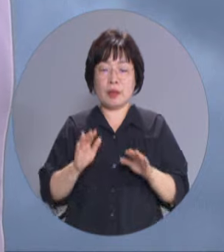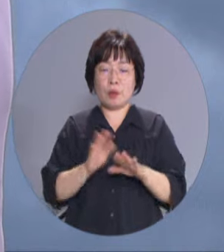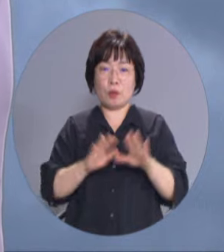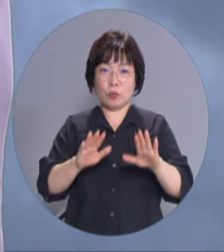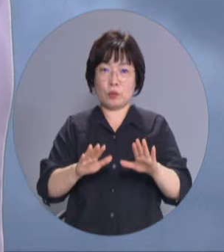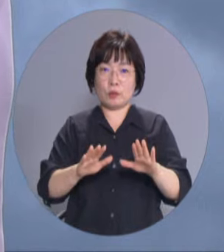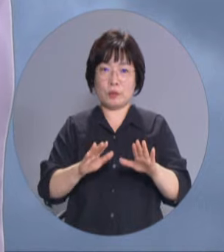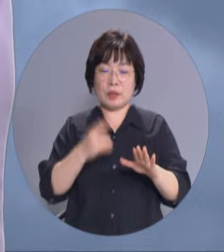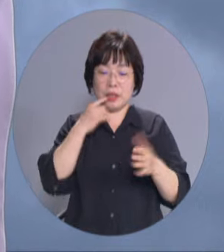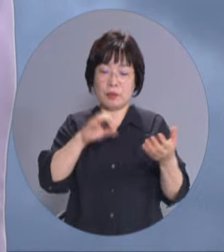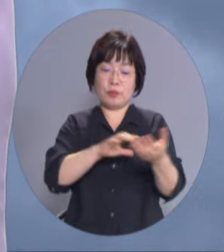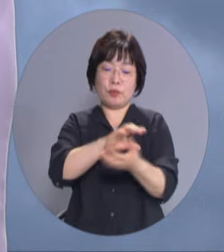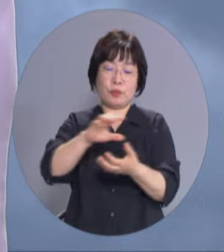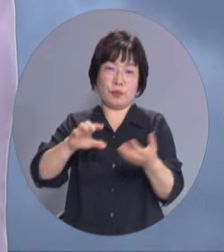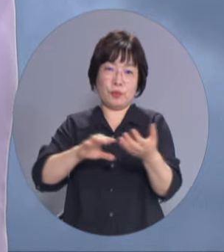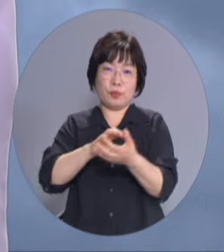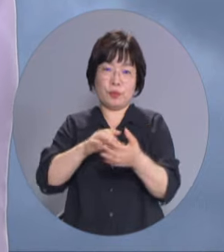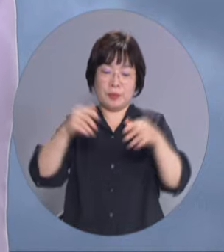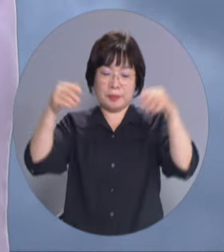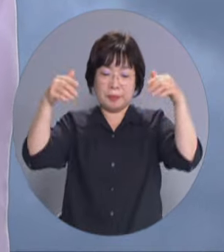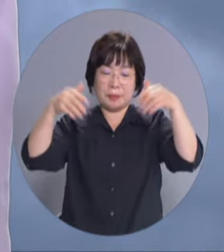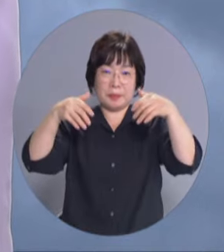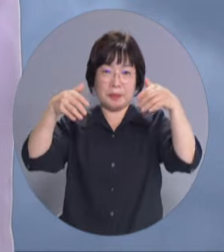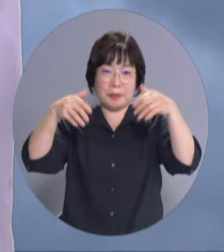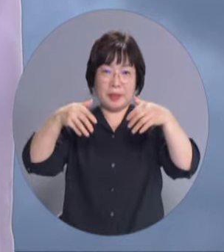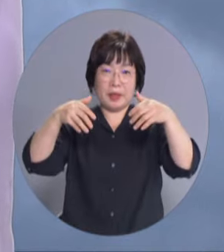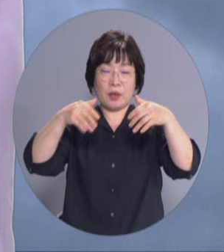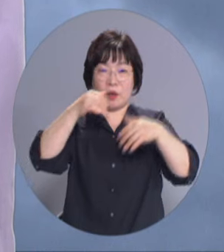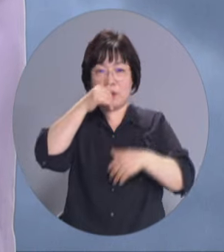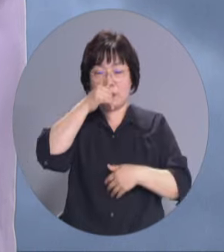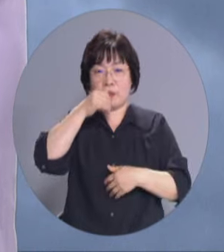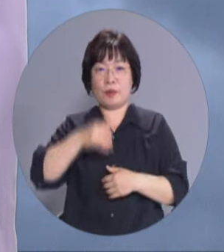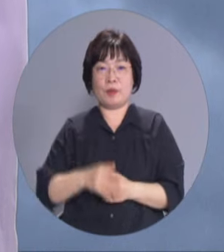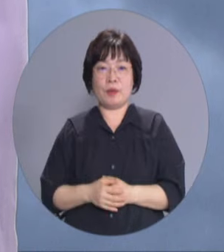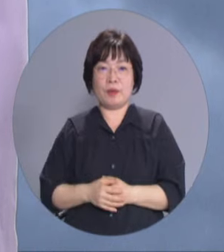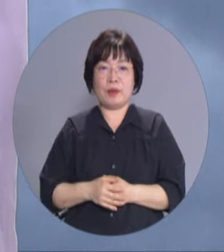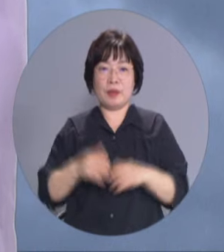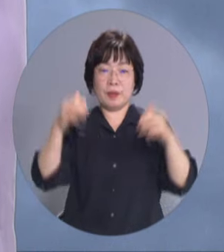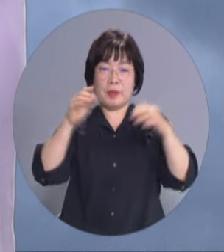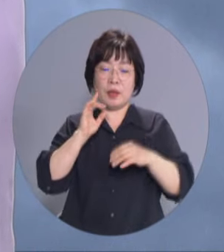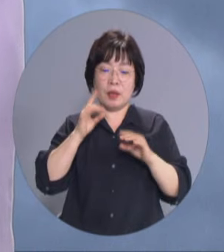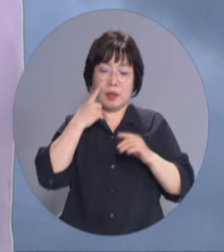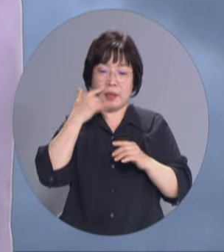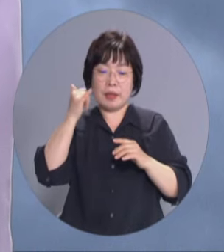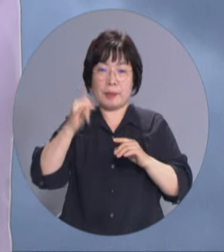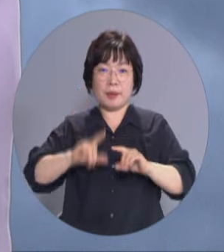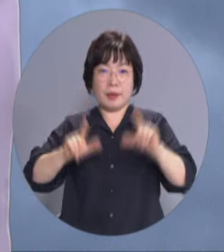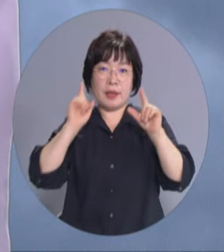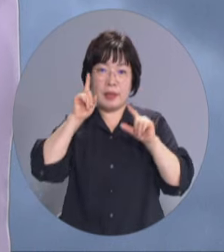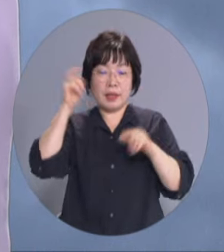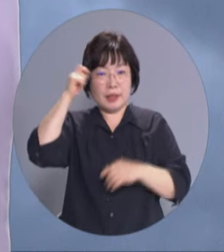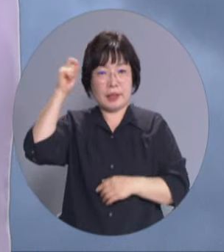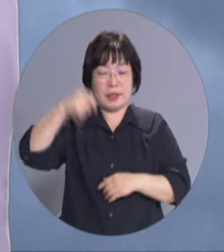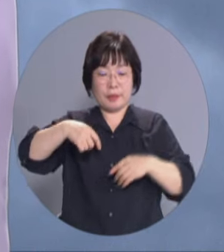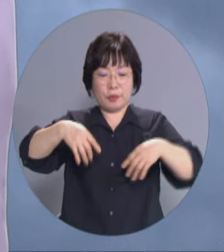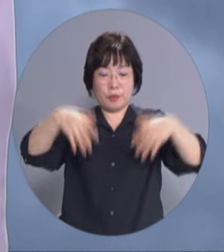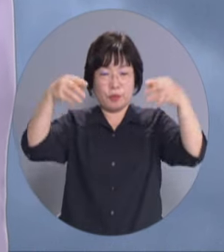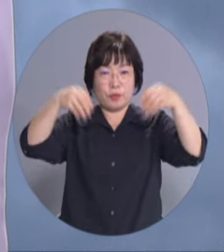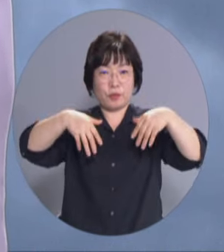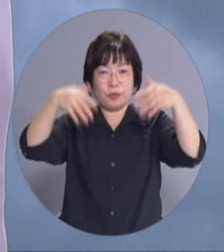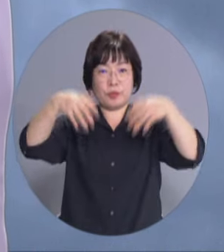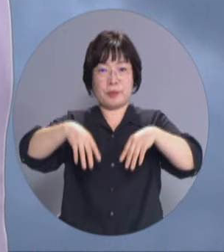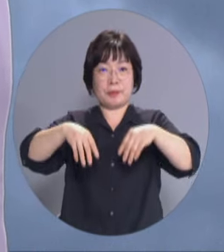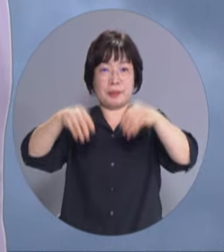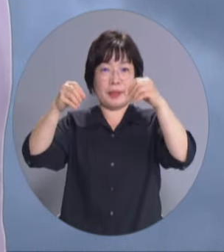돌아온 오늘 여전히 흐린 가운데 약한 빗줄기가 지나는 곳도 있었는데요 비는 어버이 날인 내일 새벽까지 오락가락 이어지다가